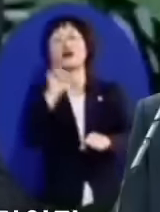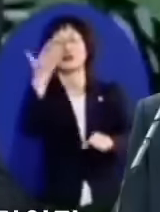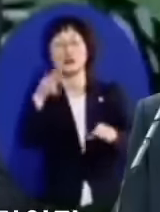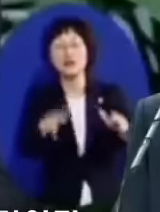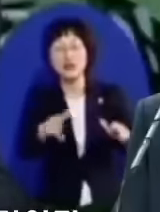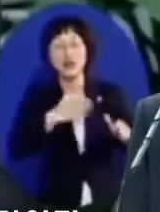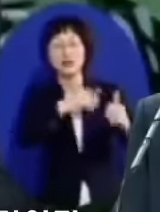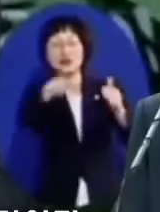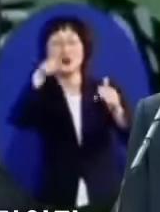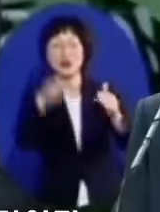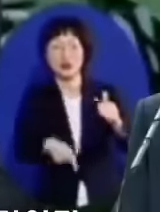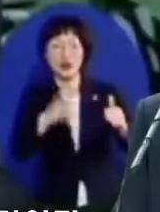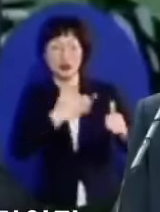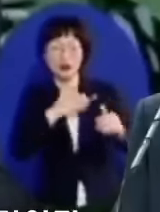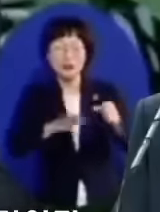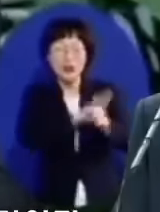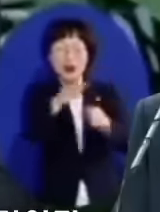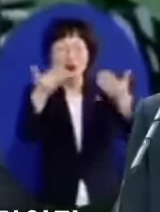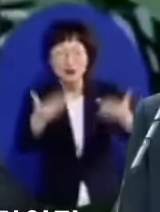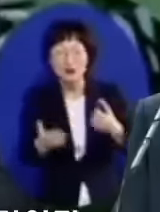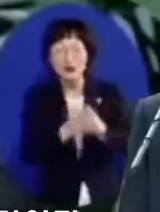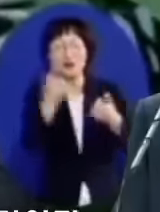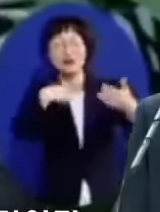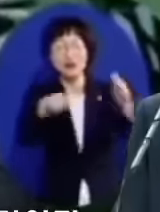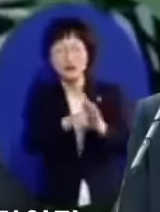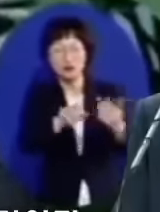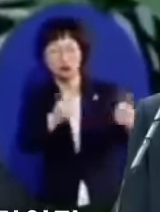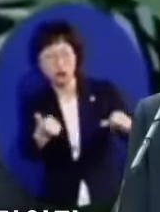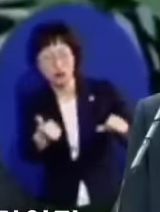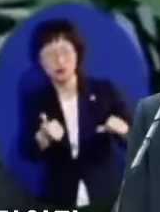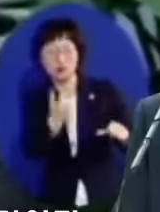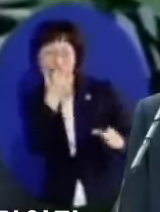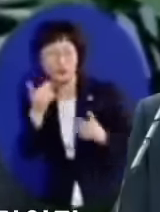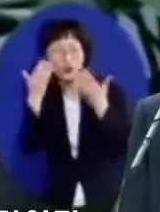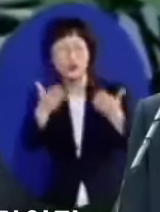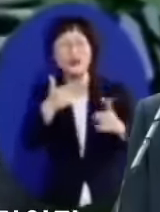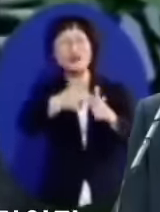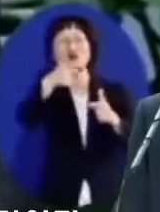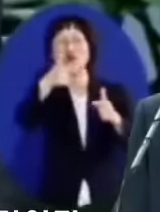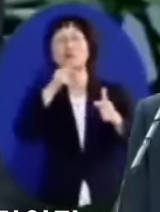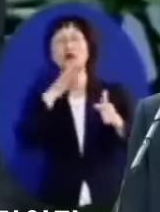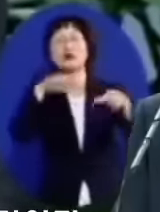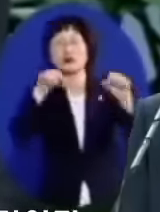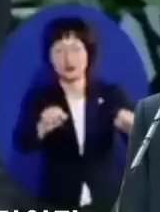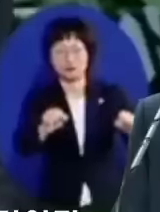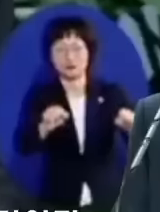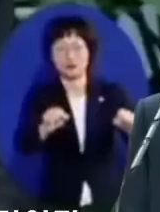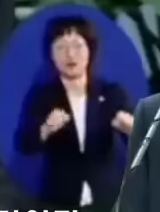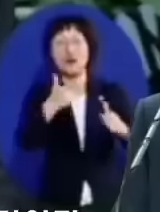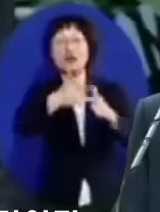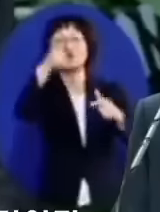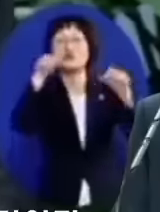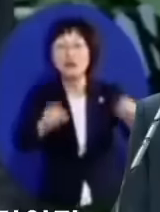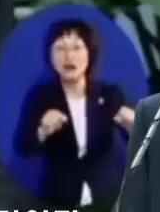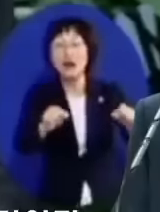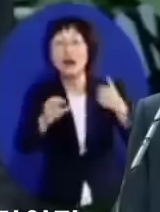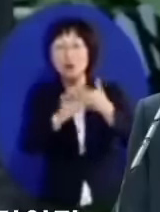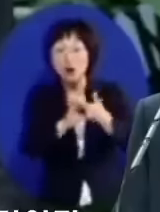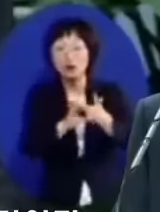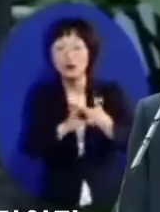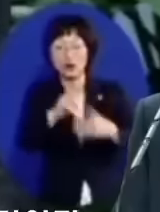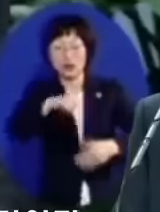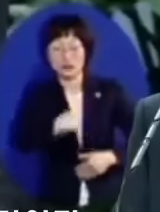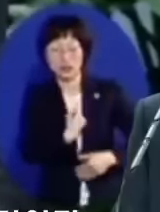내 속에 나를 사랑하사 나를 위하여 목숨을 버려주신 그 아들 예수님이 사는 것이다. 예수님이 살면